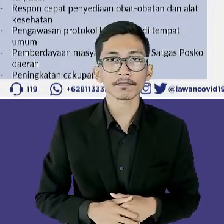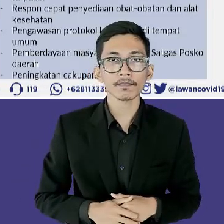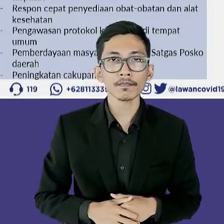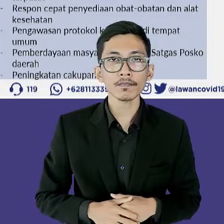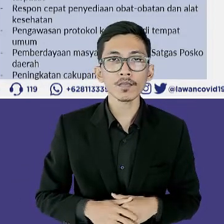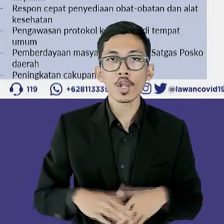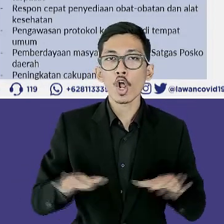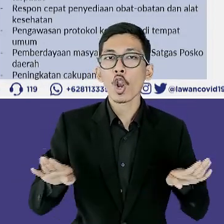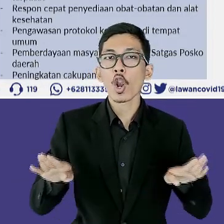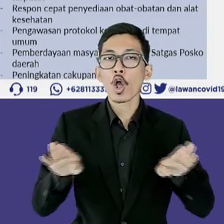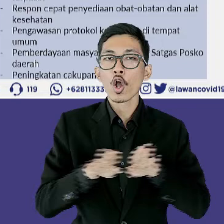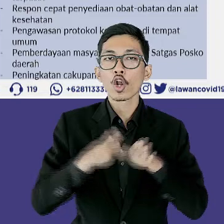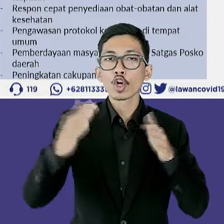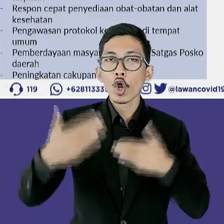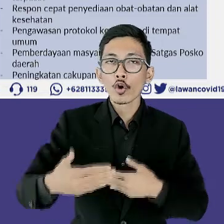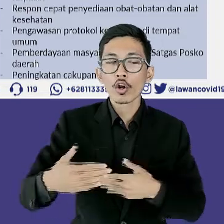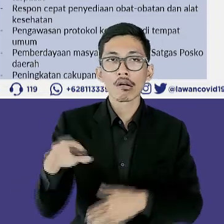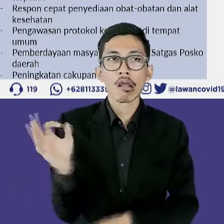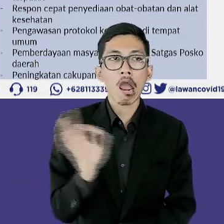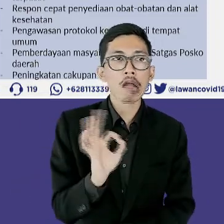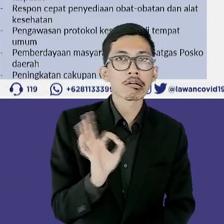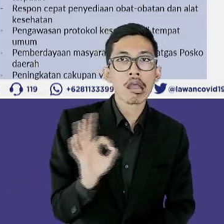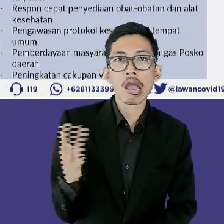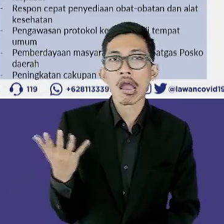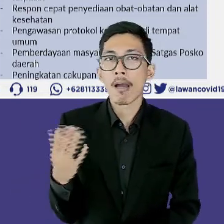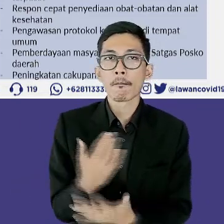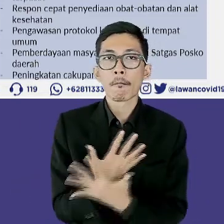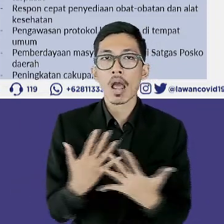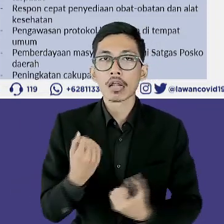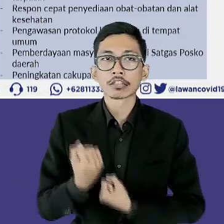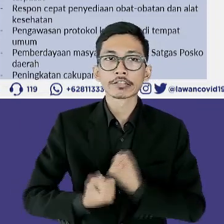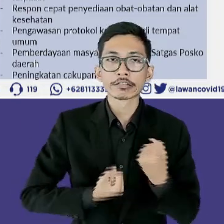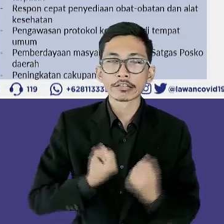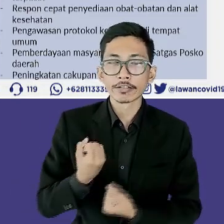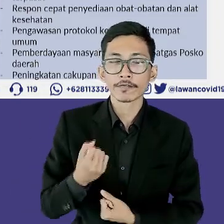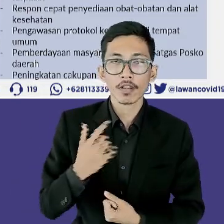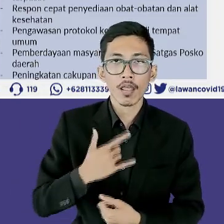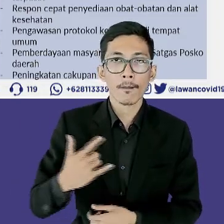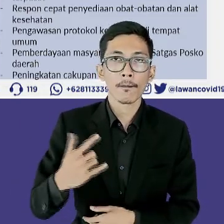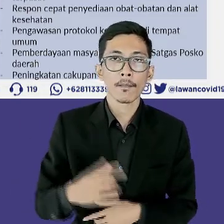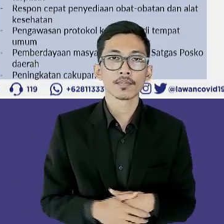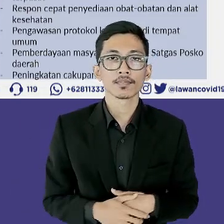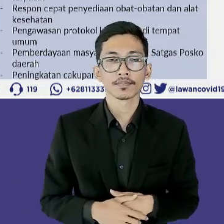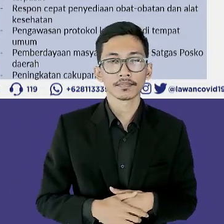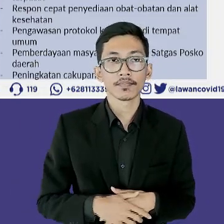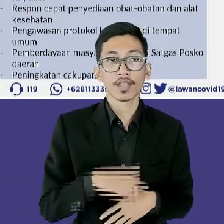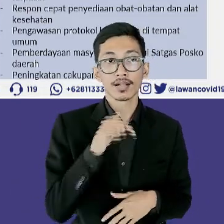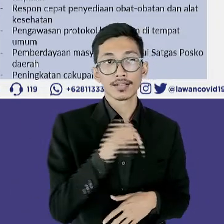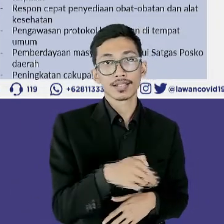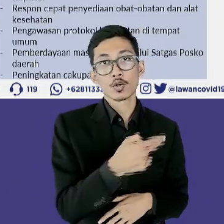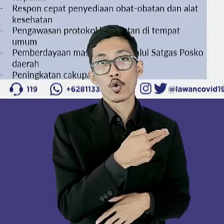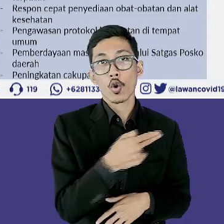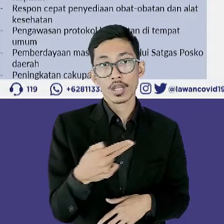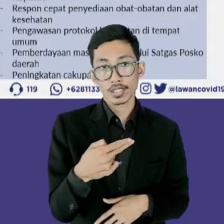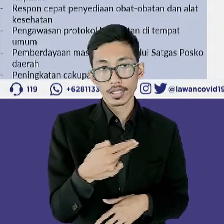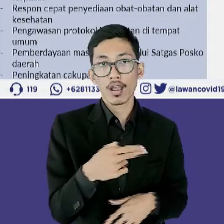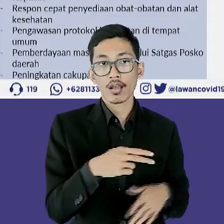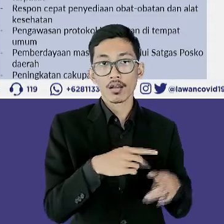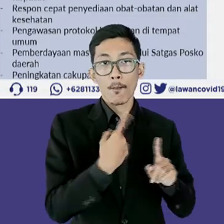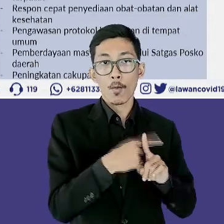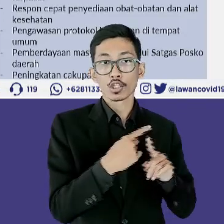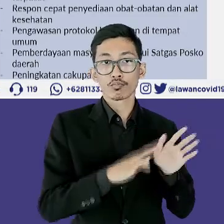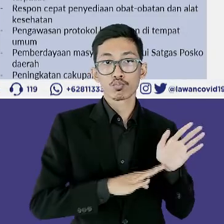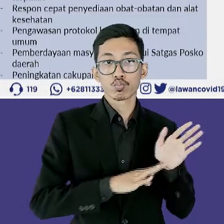masyarakat masih berlangsung seperti biasanya. Di Indonesia sendiri, lonjakan kasus terjadi pasca liburan Idul